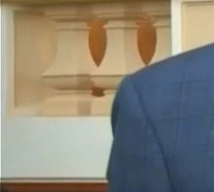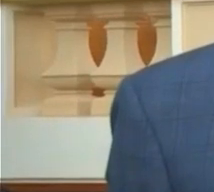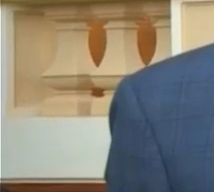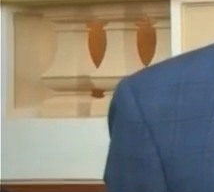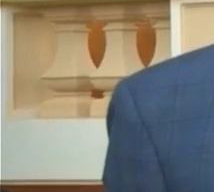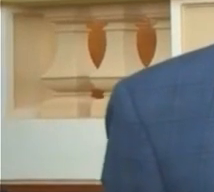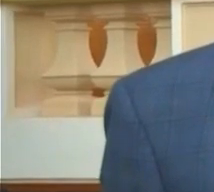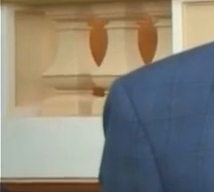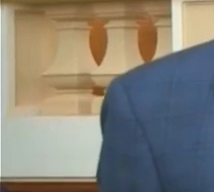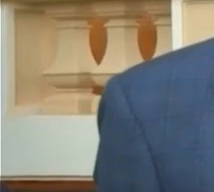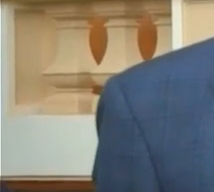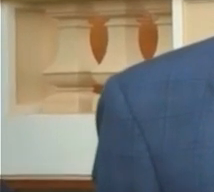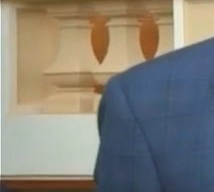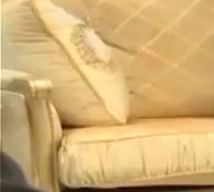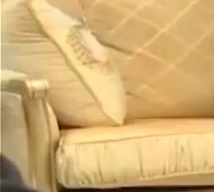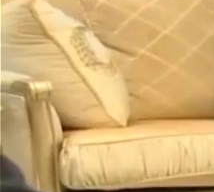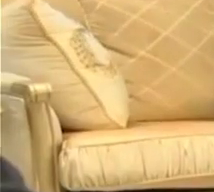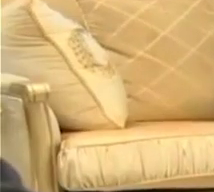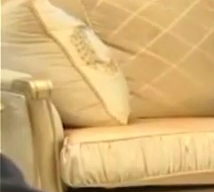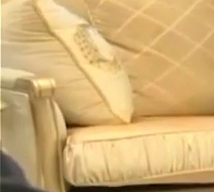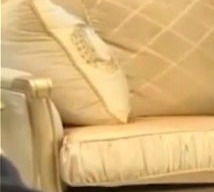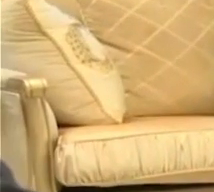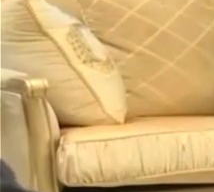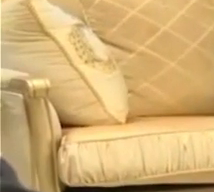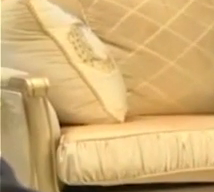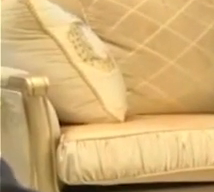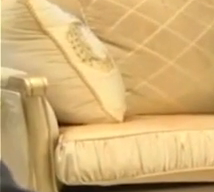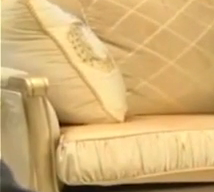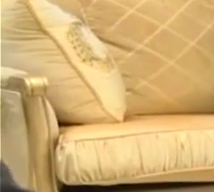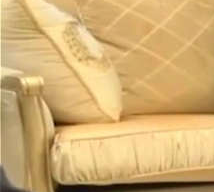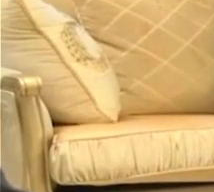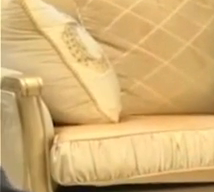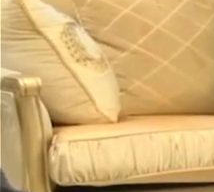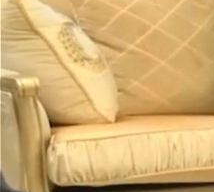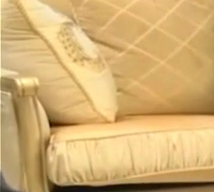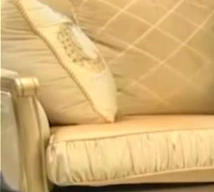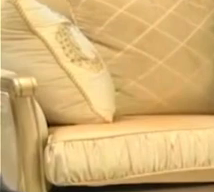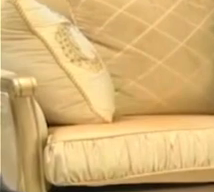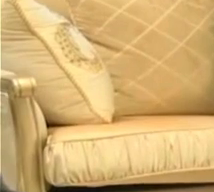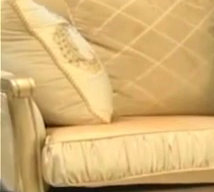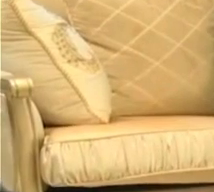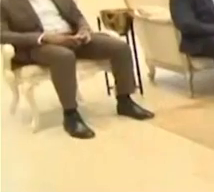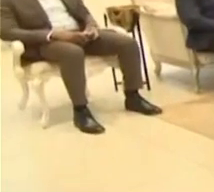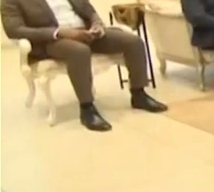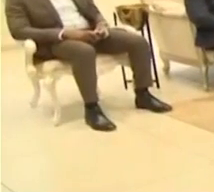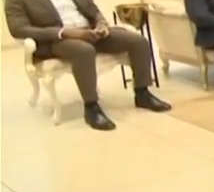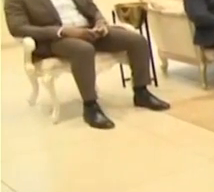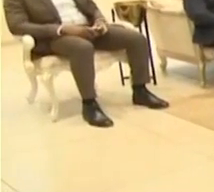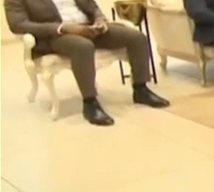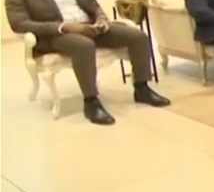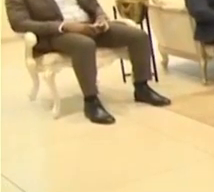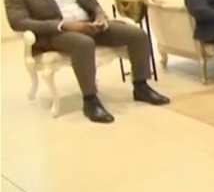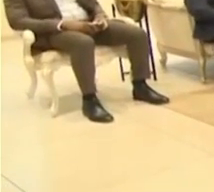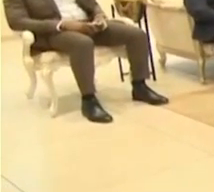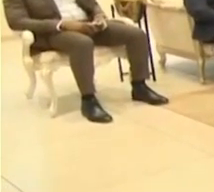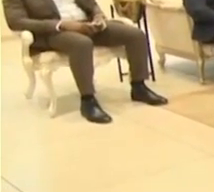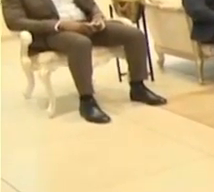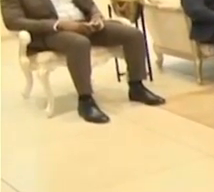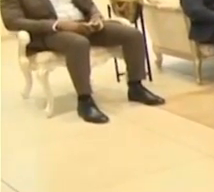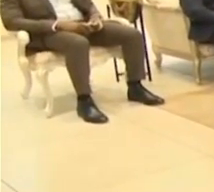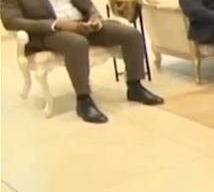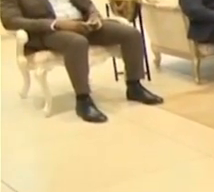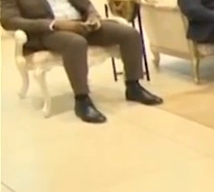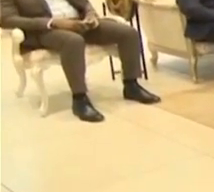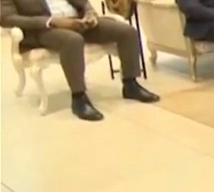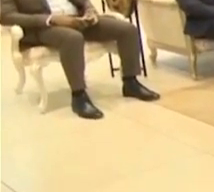ça ne fait pas partie de sa mission. S'agissant du feu vert donné autrefois par la SADC pour le déploiement de ses troupes dans l'est de l'RDC,